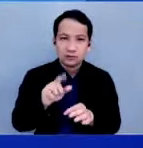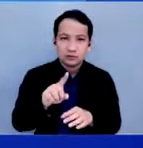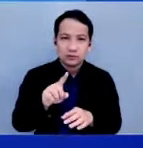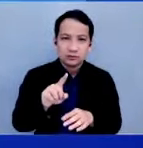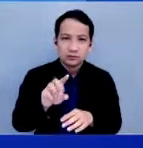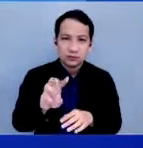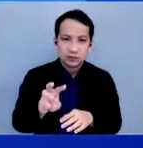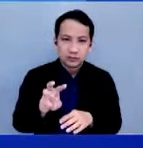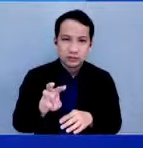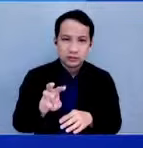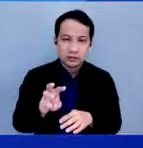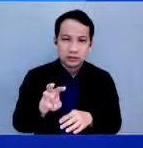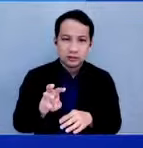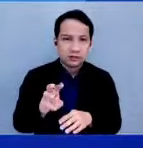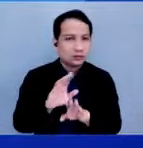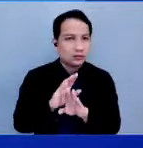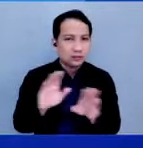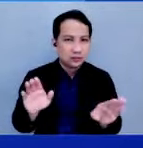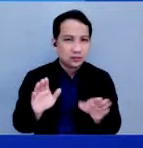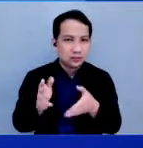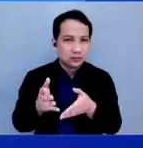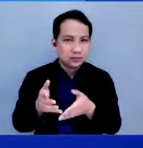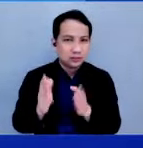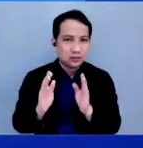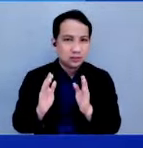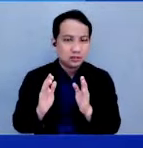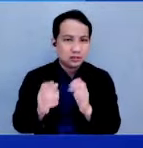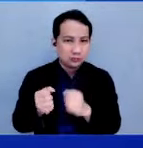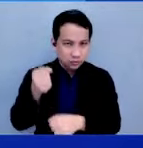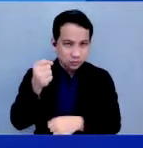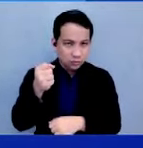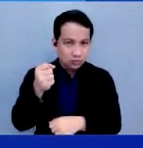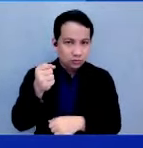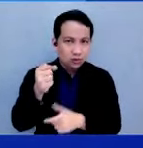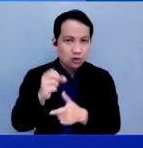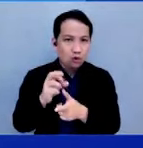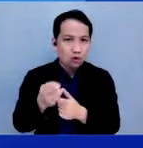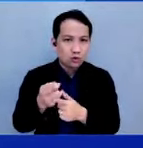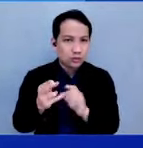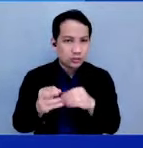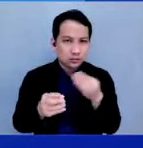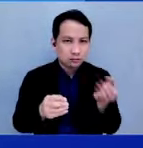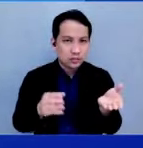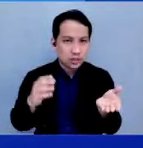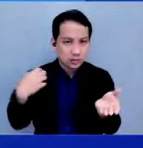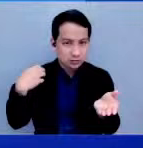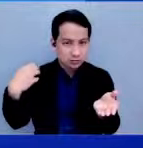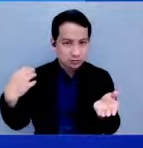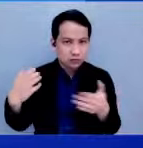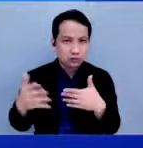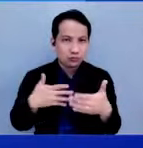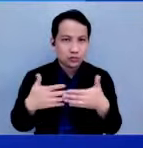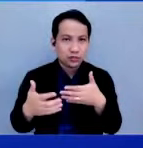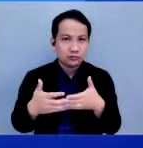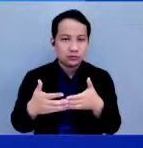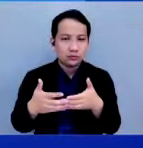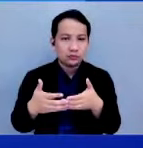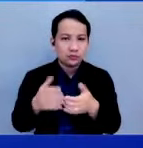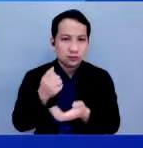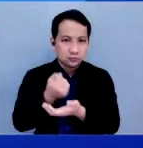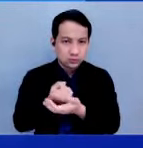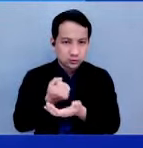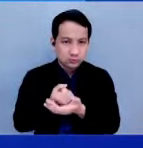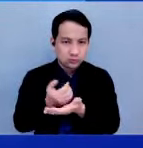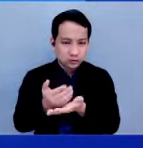Code, hindi maaaring i-withhold o hindi ibigay ng employer ang anumang bahagi ng sweldo o